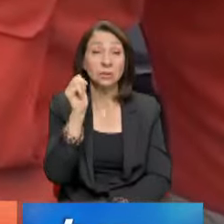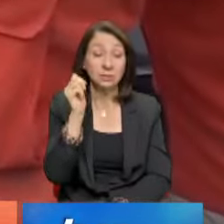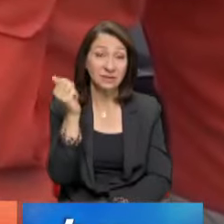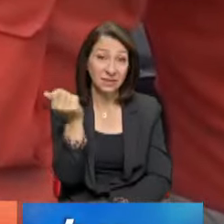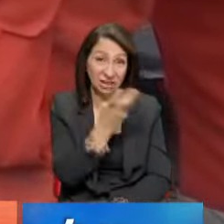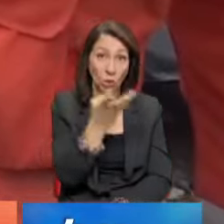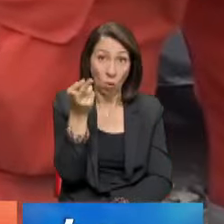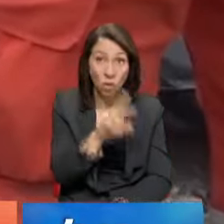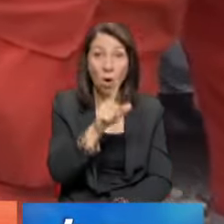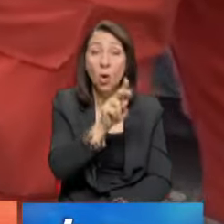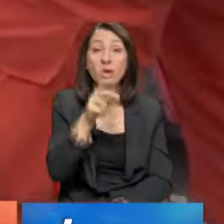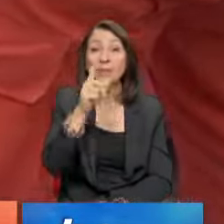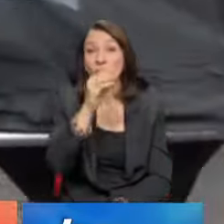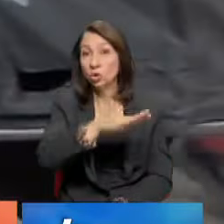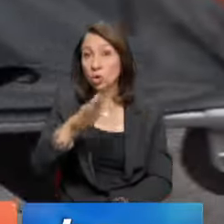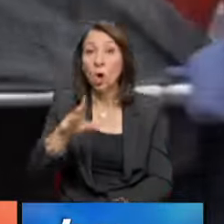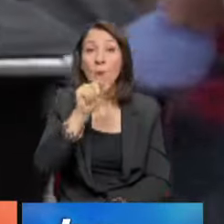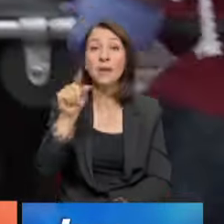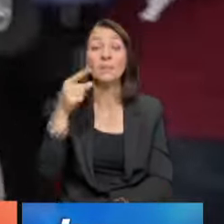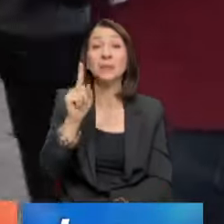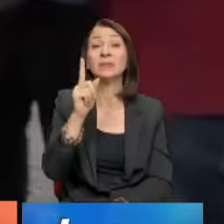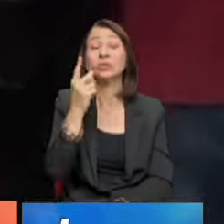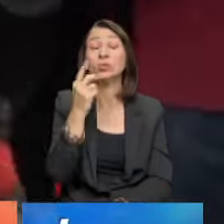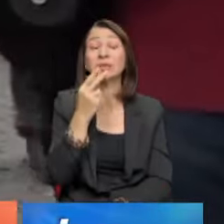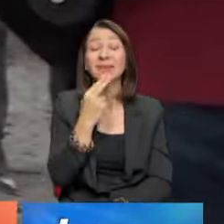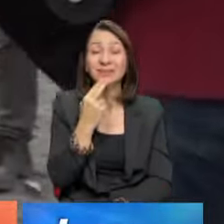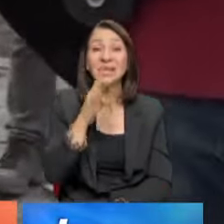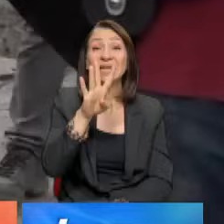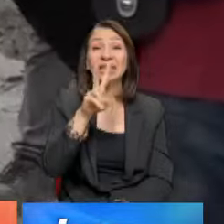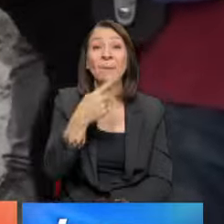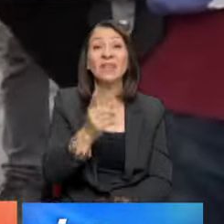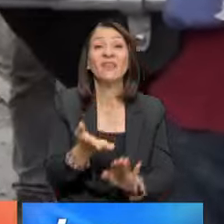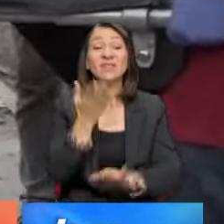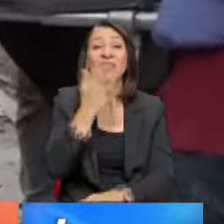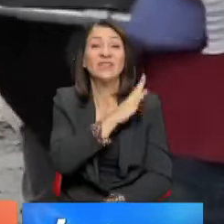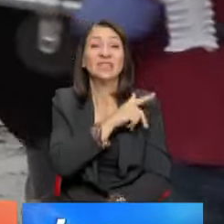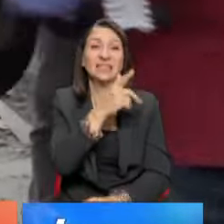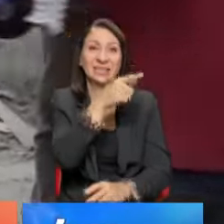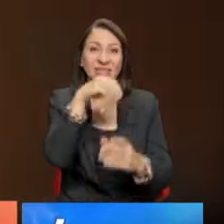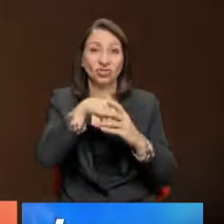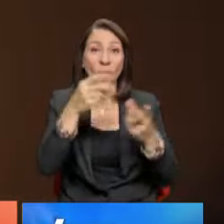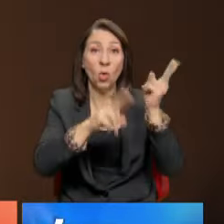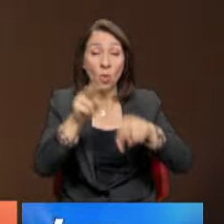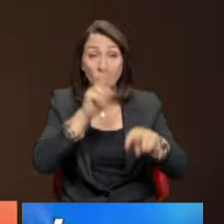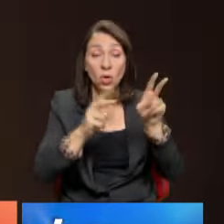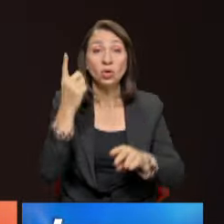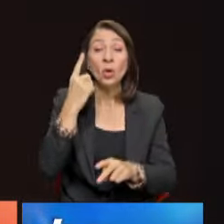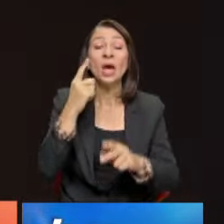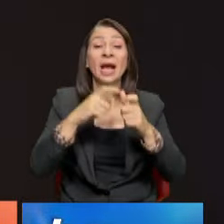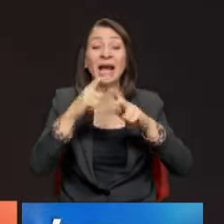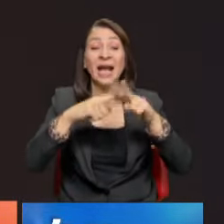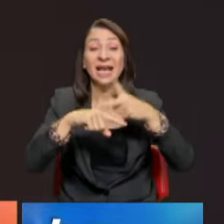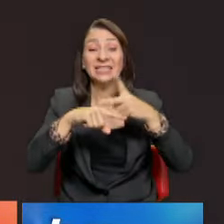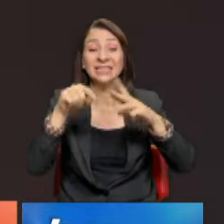İsrail bugüne kadar 17 bini çocuk, 11 500'ü kadın, 42 binden fazla Filistinliyi öldürdü. İsrail dün de Gazze'nin merkezinde